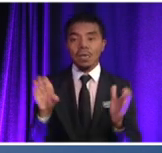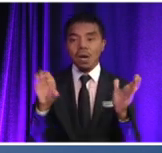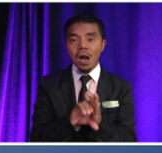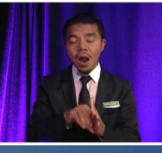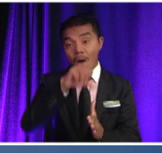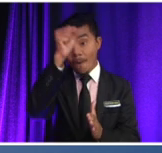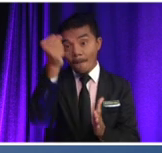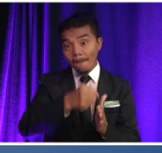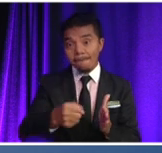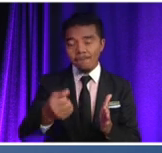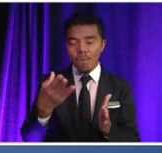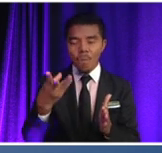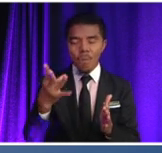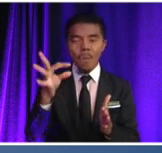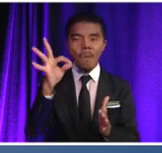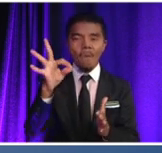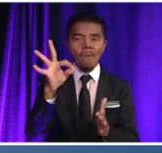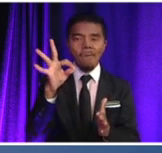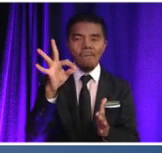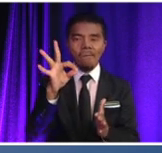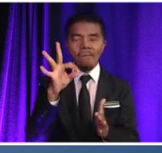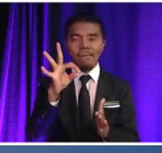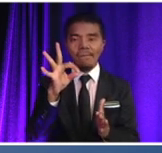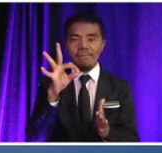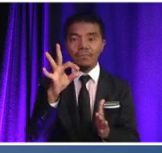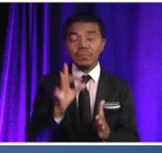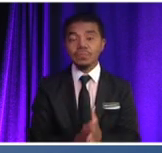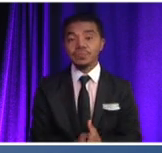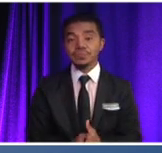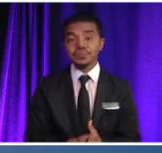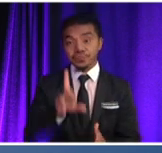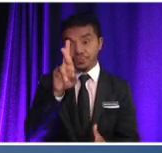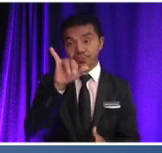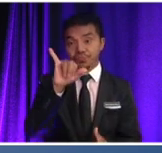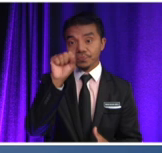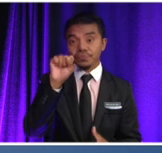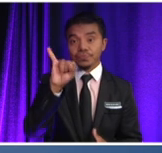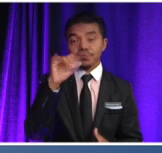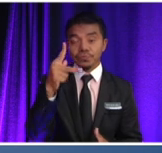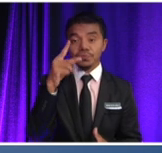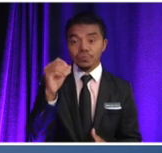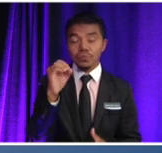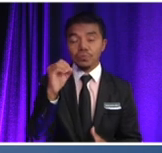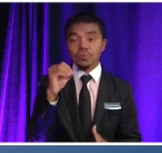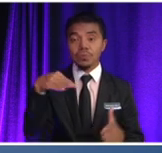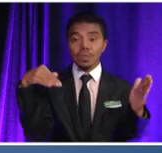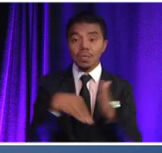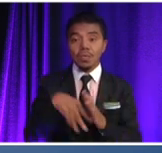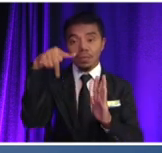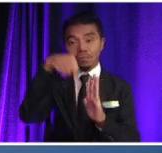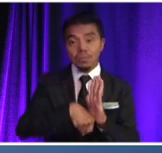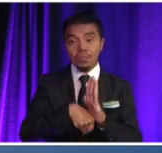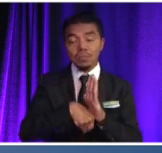ke-9 berkaitan dengan risiko dalam pertanian siapa membantu menjawab